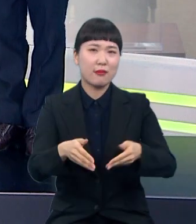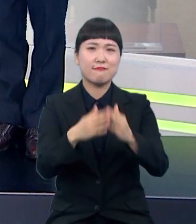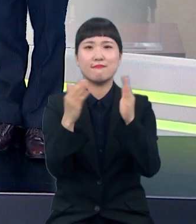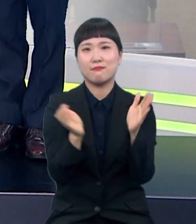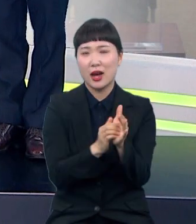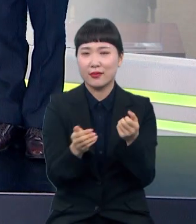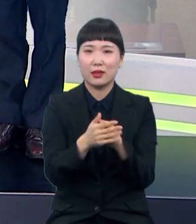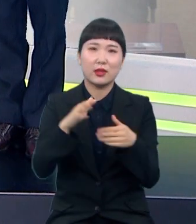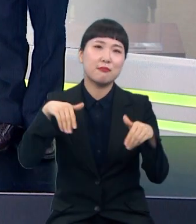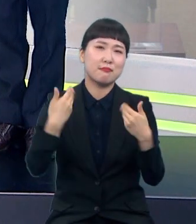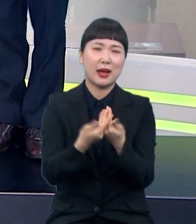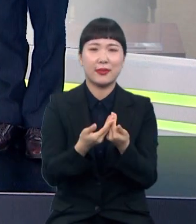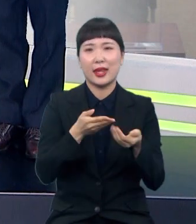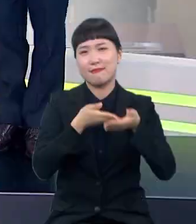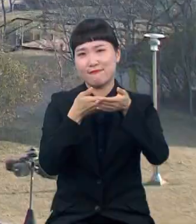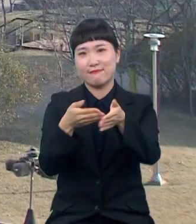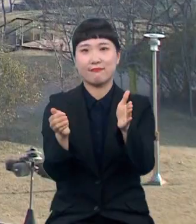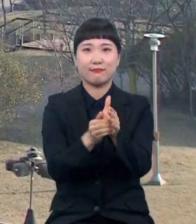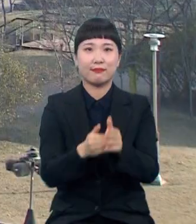반발했습니다. 이형구 기자입니다.